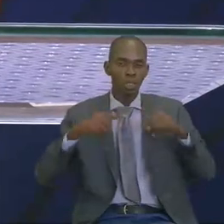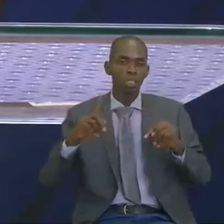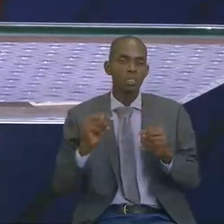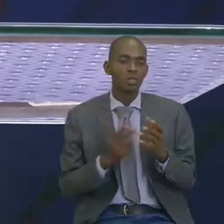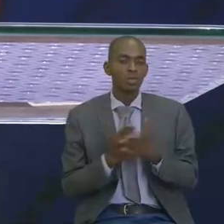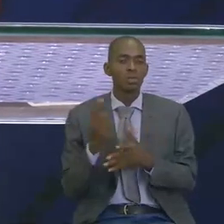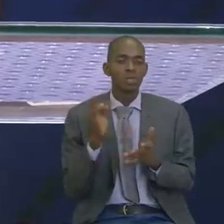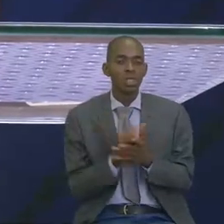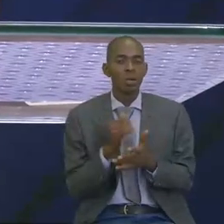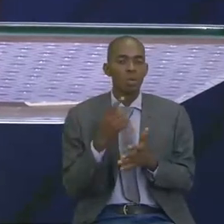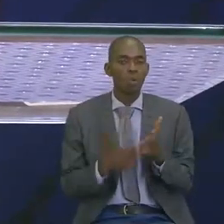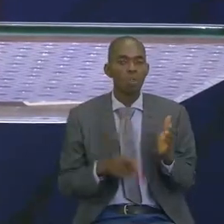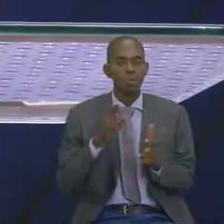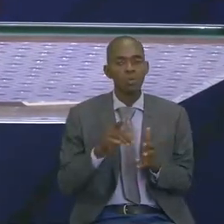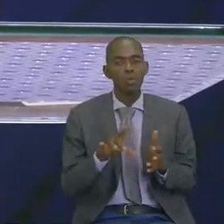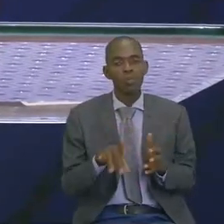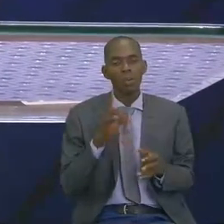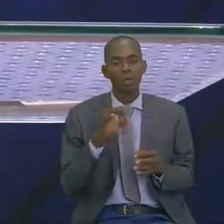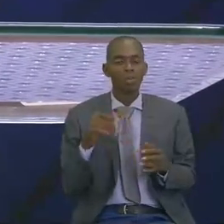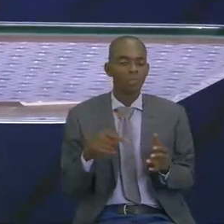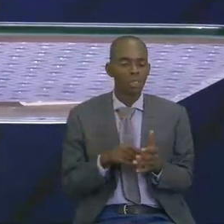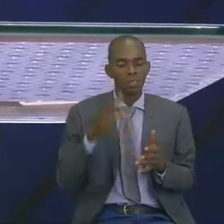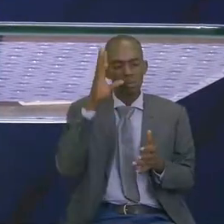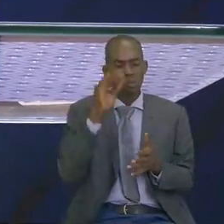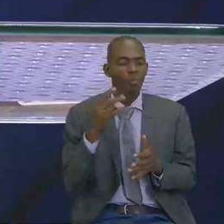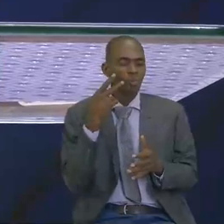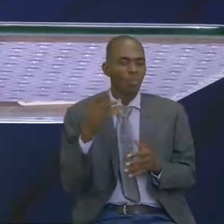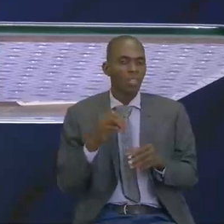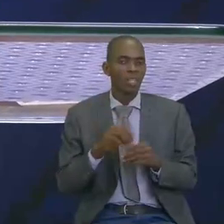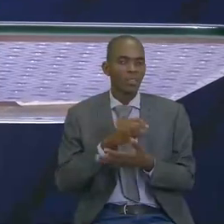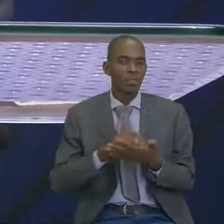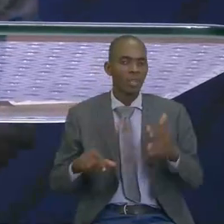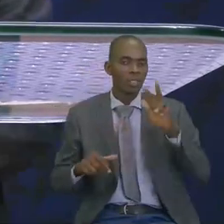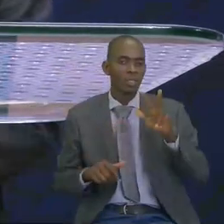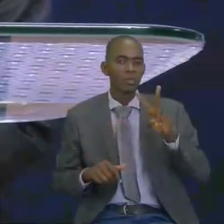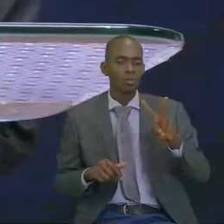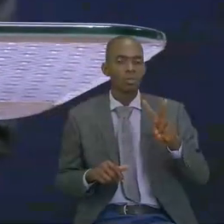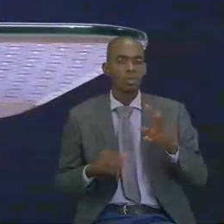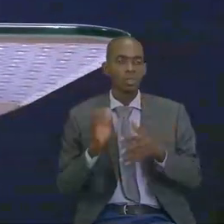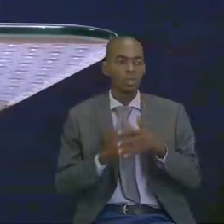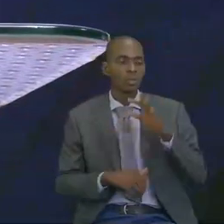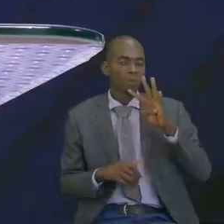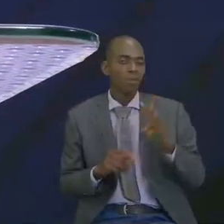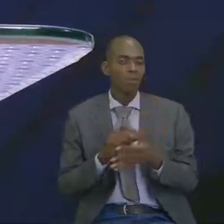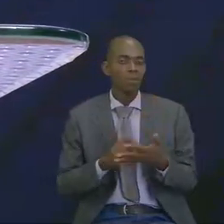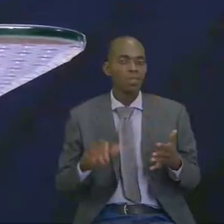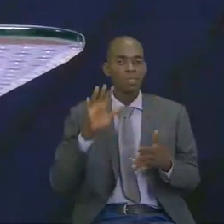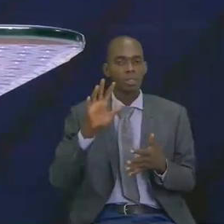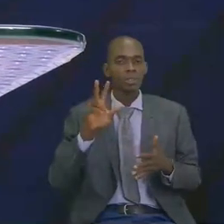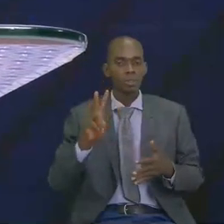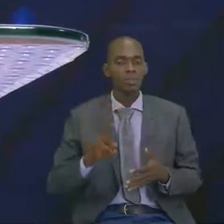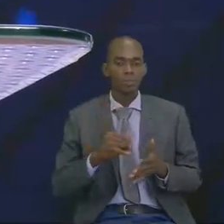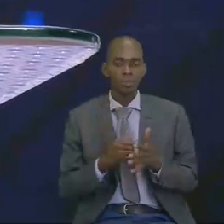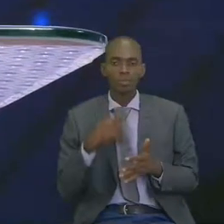ce qu'on voit dans cet homme Daniel. Et verset Daniel 4, verset